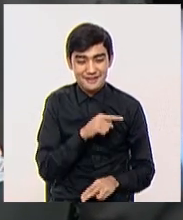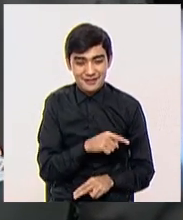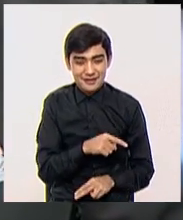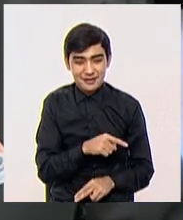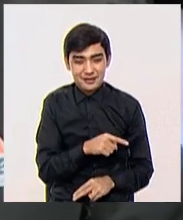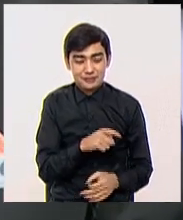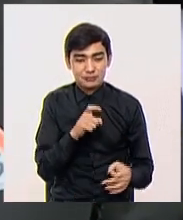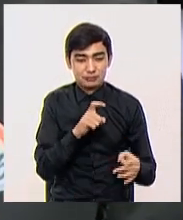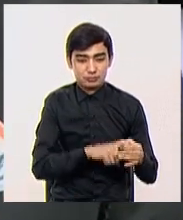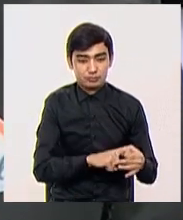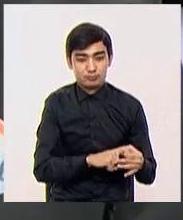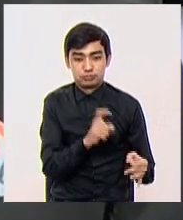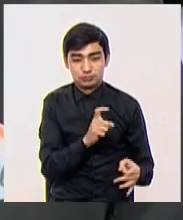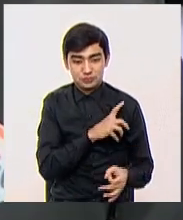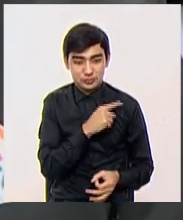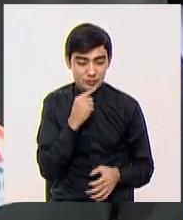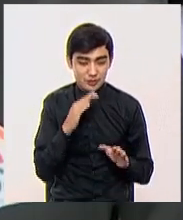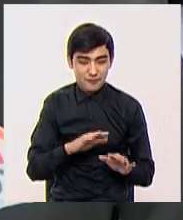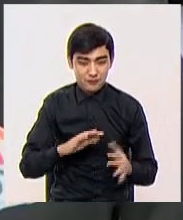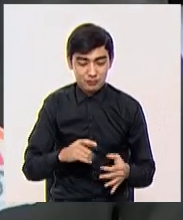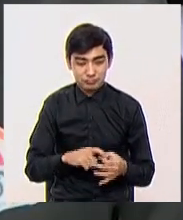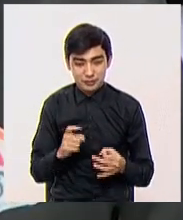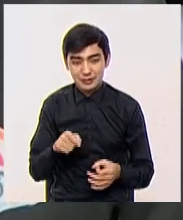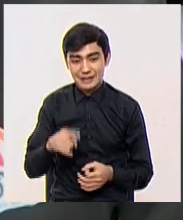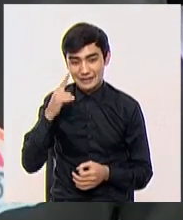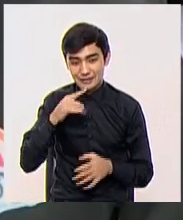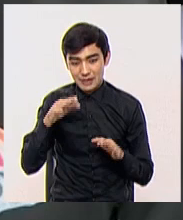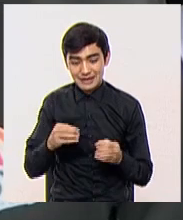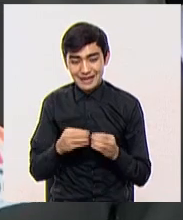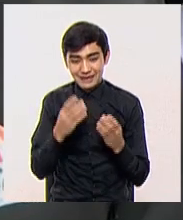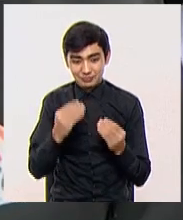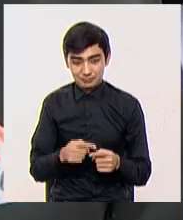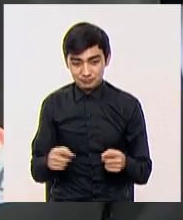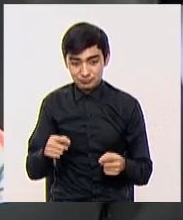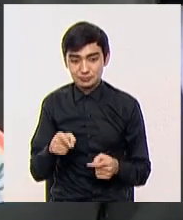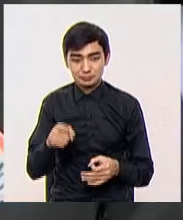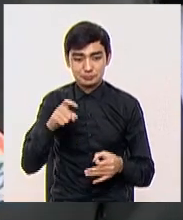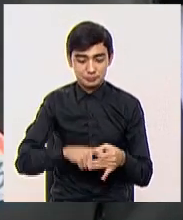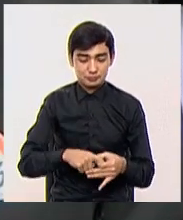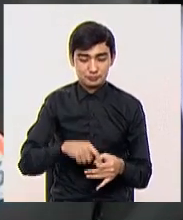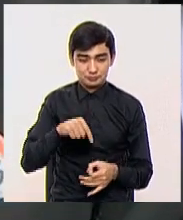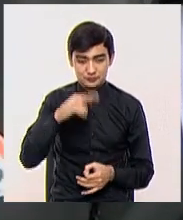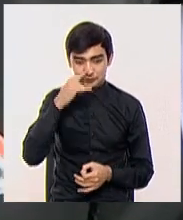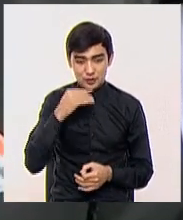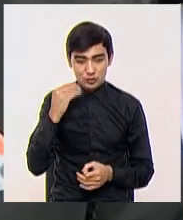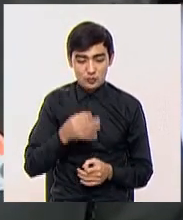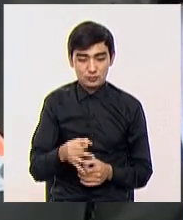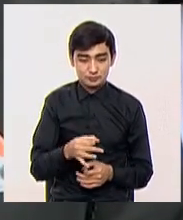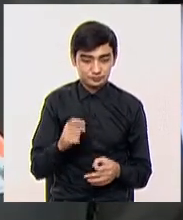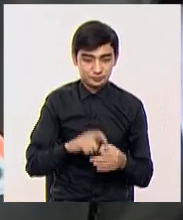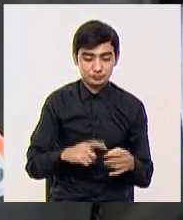ол тіркеуден шешілетін болған жағдайда, ол 10 күннің ішінде осы Ақтөбе